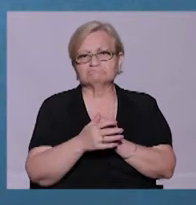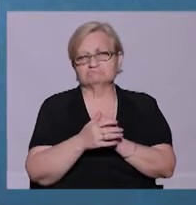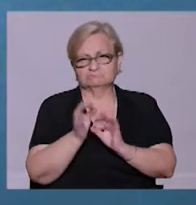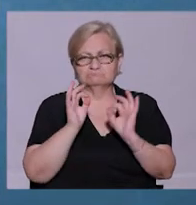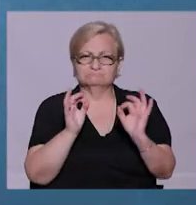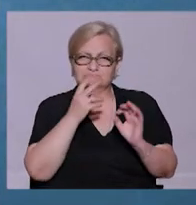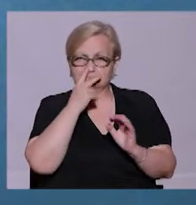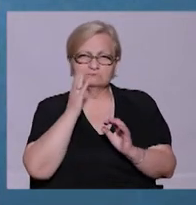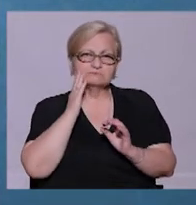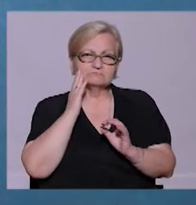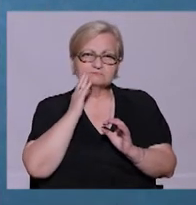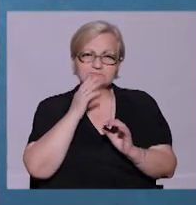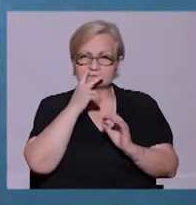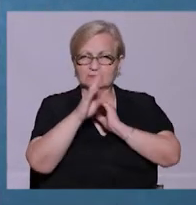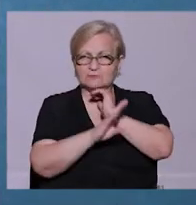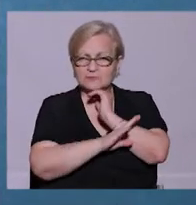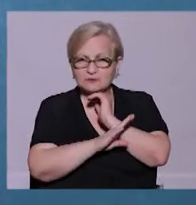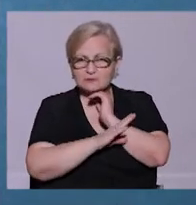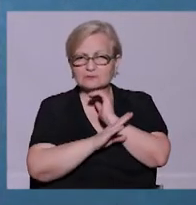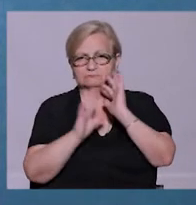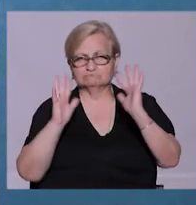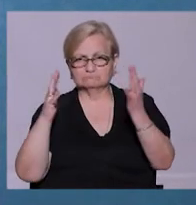ფოტოს დააკვირდით, ხეების მიხედვით თუ